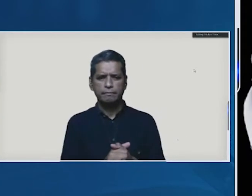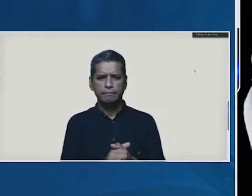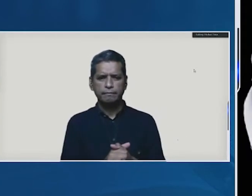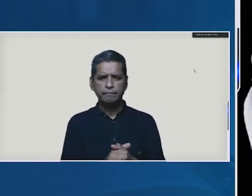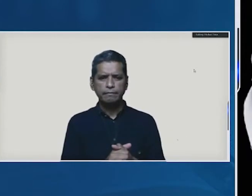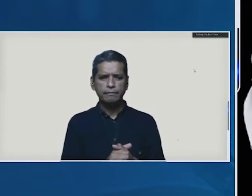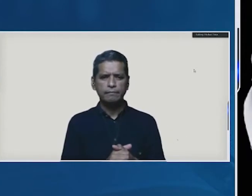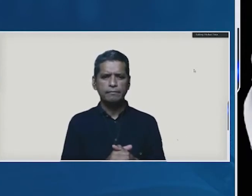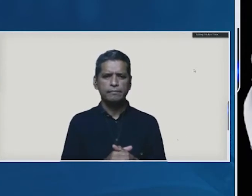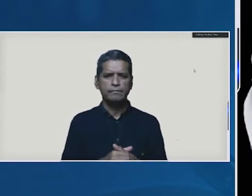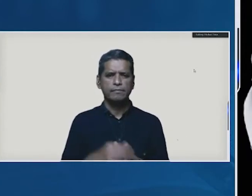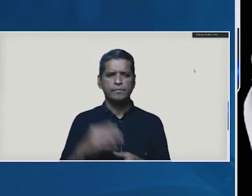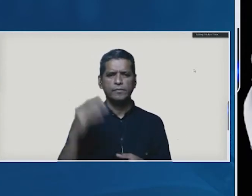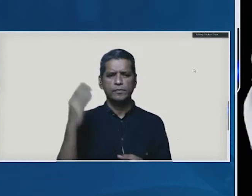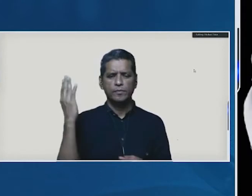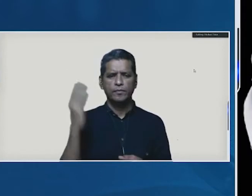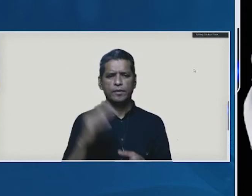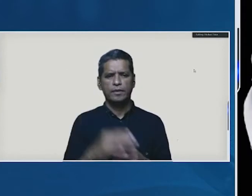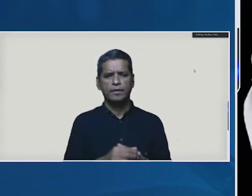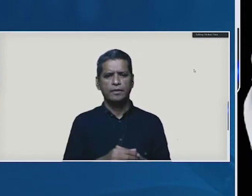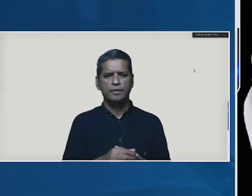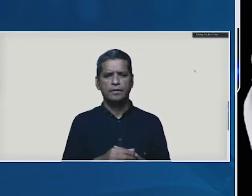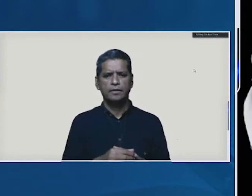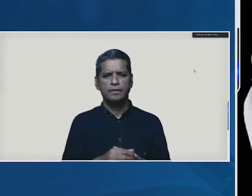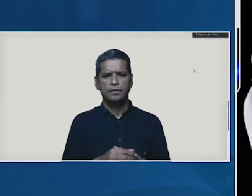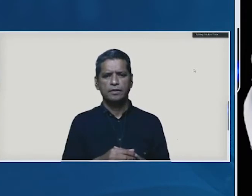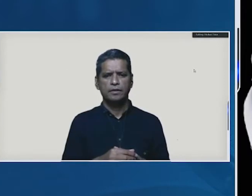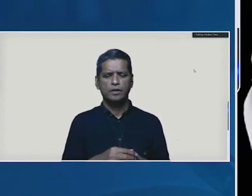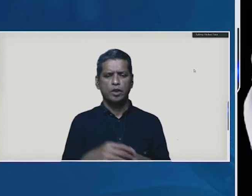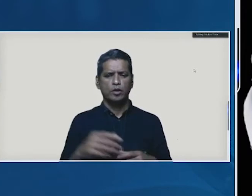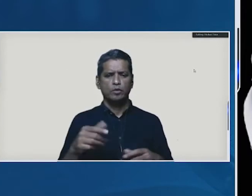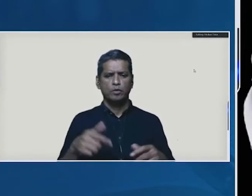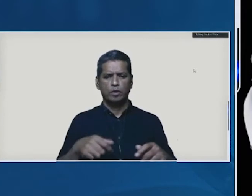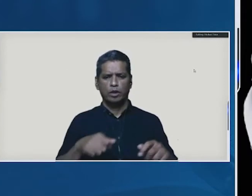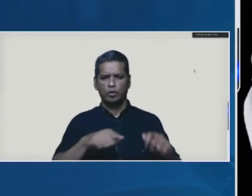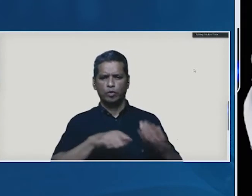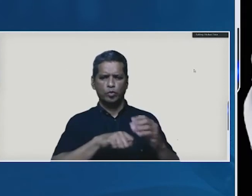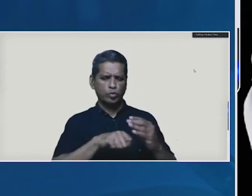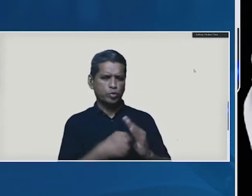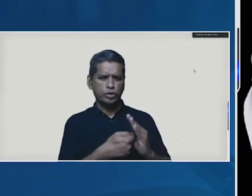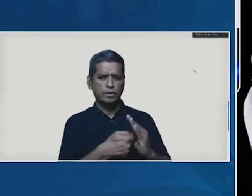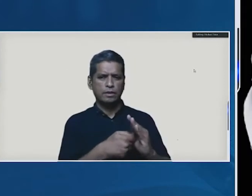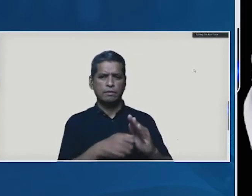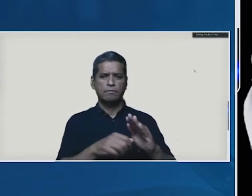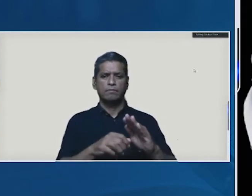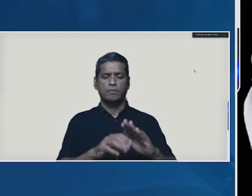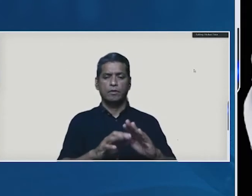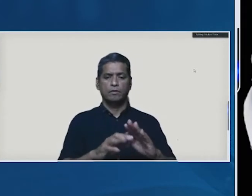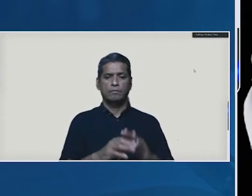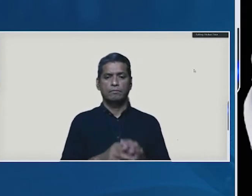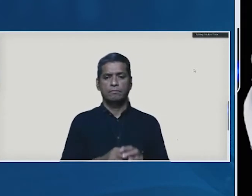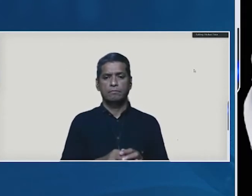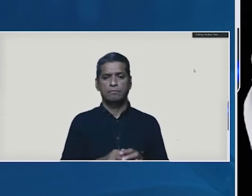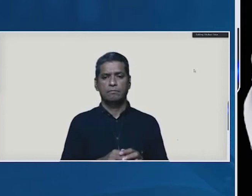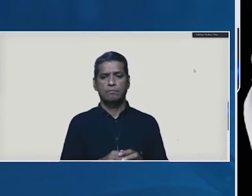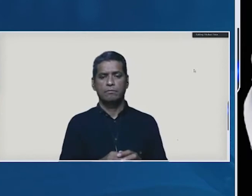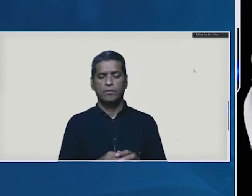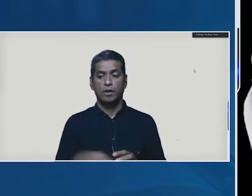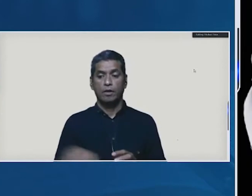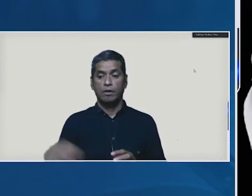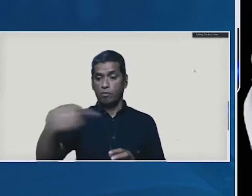pintu-pintu sungai itu tidak tertidur terkunci dan mereka dapati tentara-tentara babilon sedang mabuk